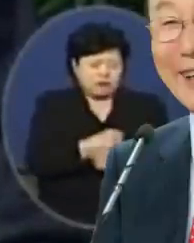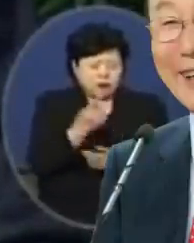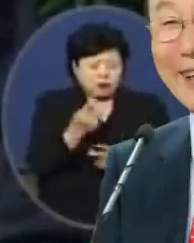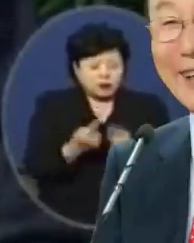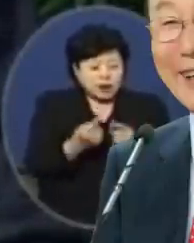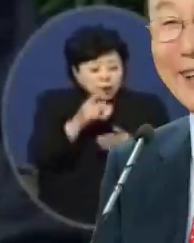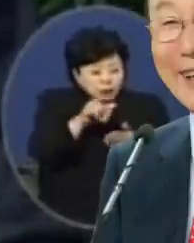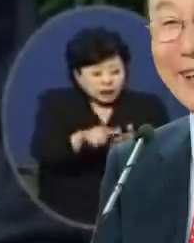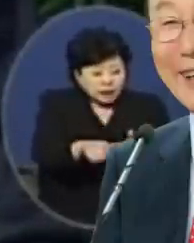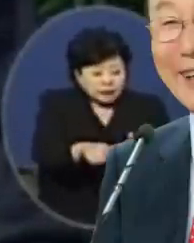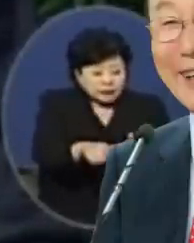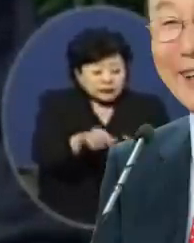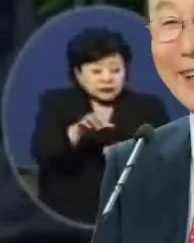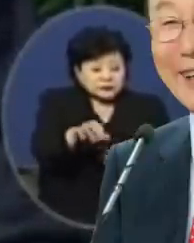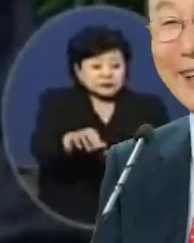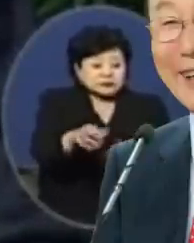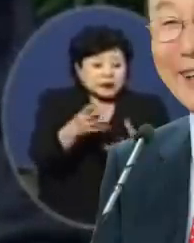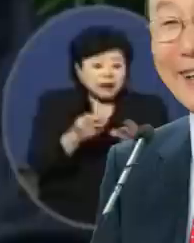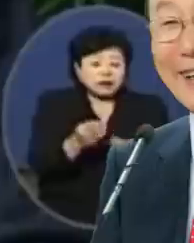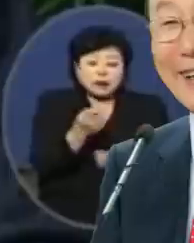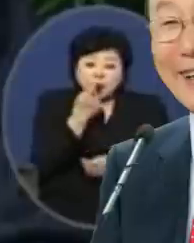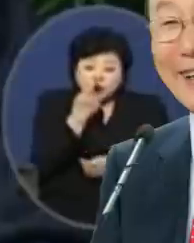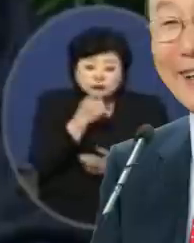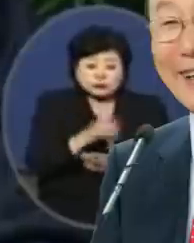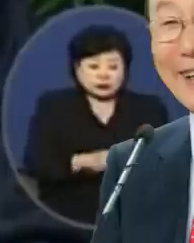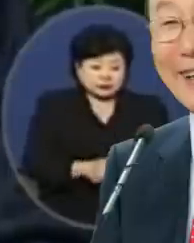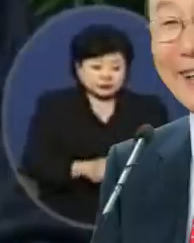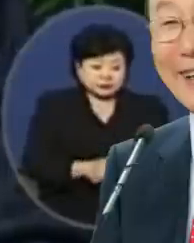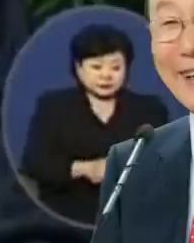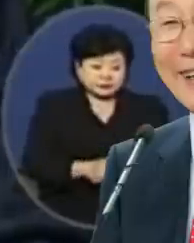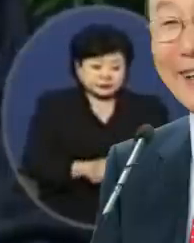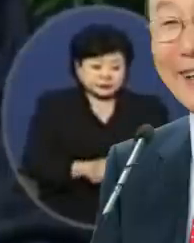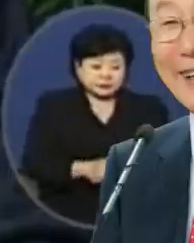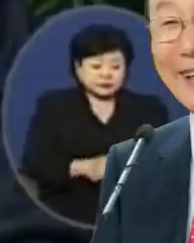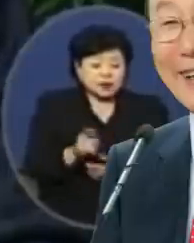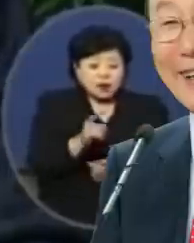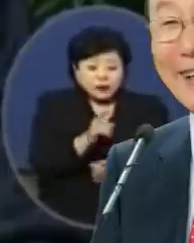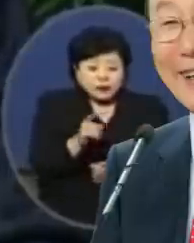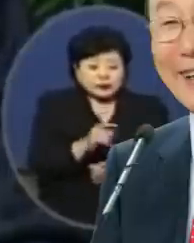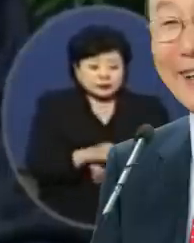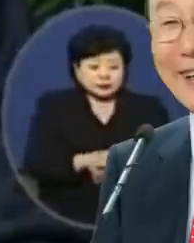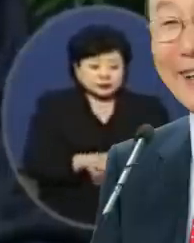나오는데 거기에서 많은 것을 배웠었습니다. 어떠한